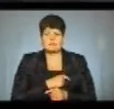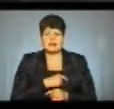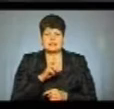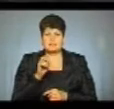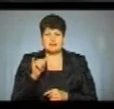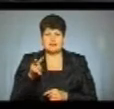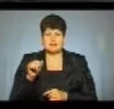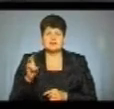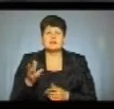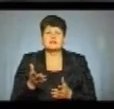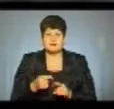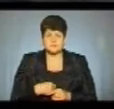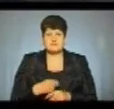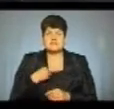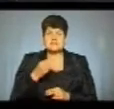Найперше, які це висловлювання? Він